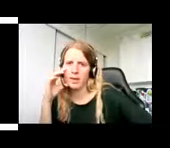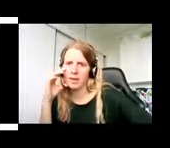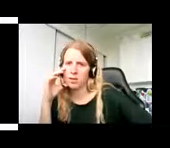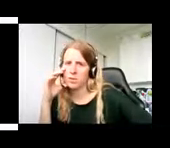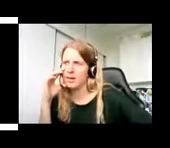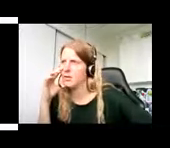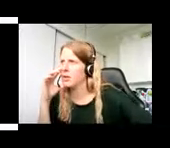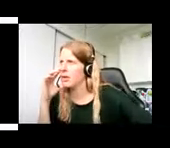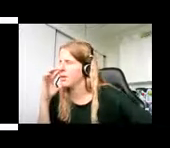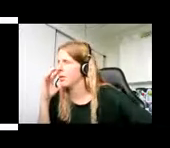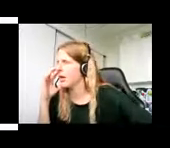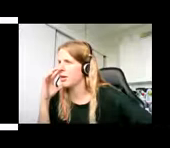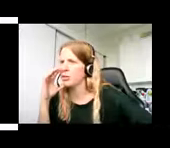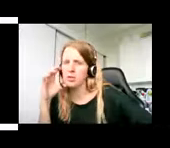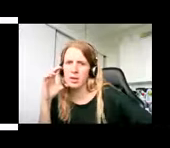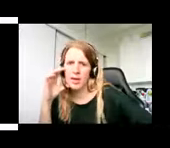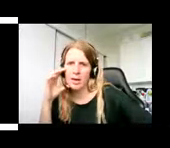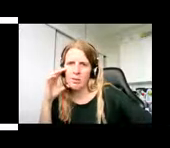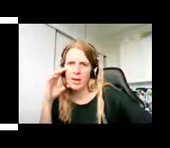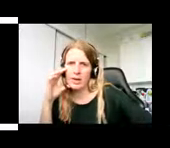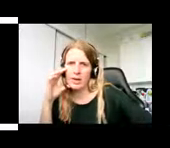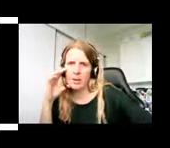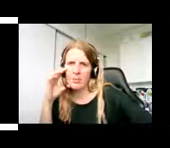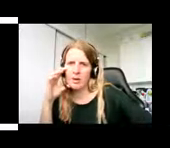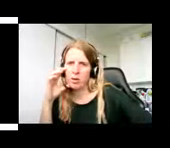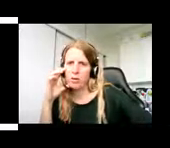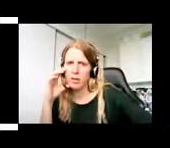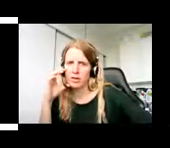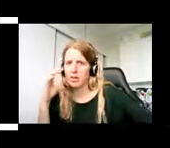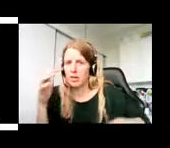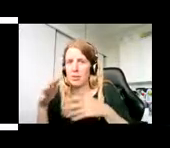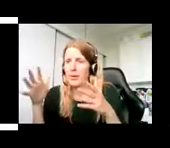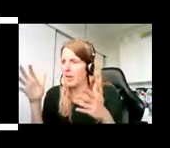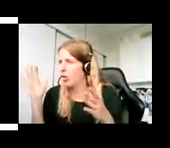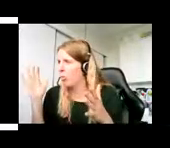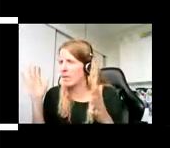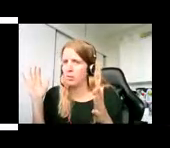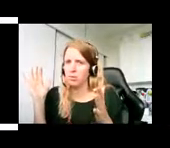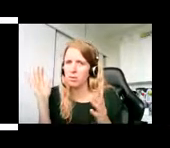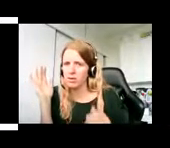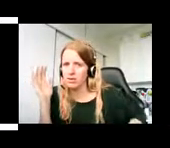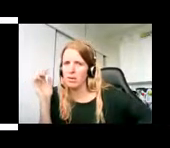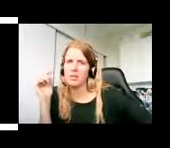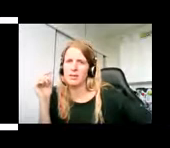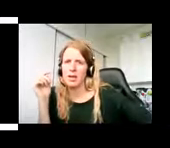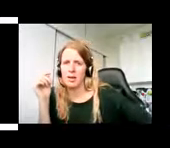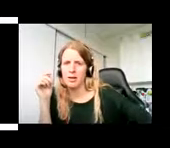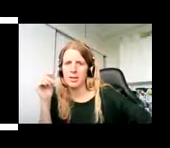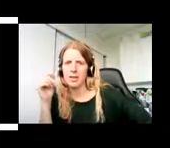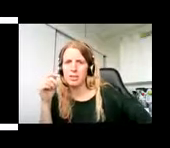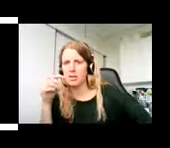niet Frankrijk om daar even te gaan kajakken of zo. Maar zorg ervoor dat er is geen beperking op maximum 150